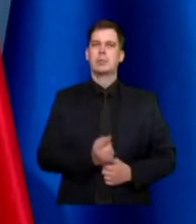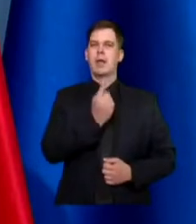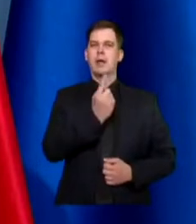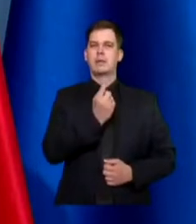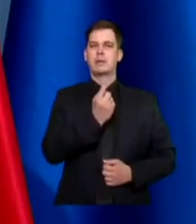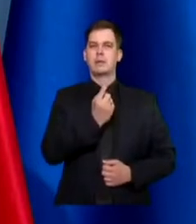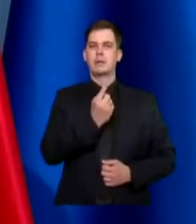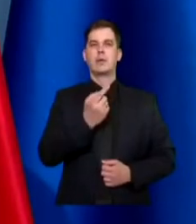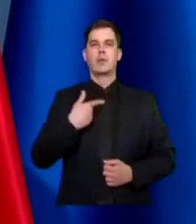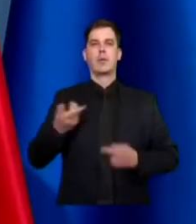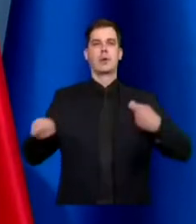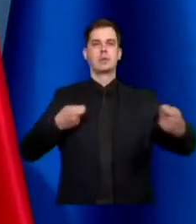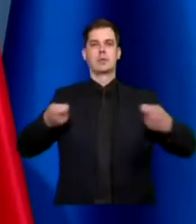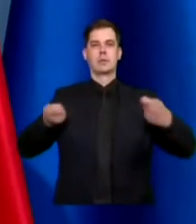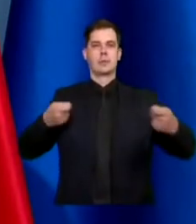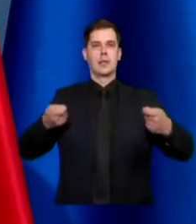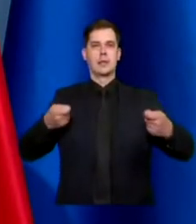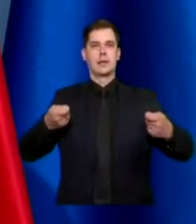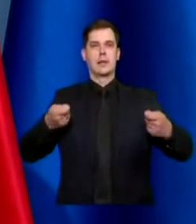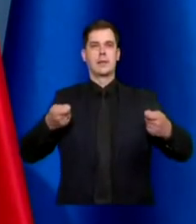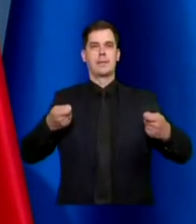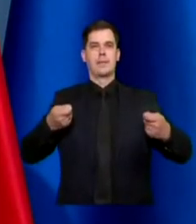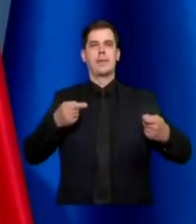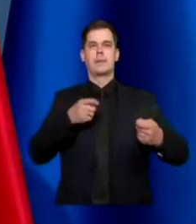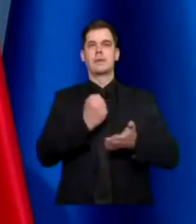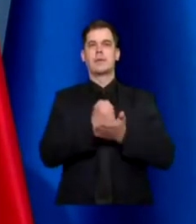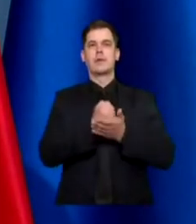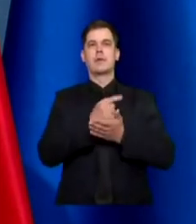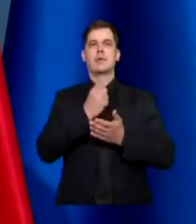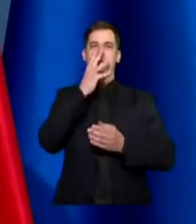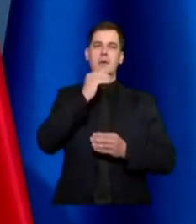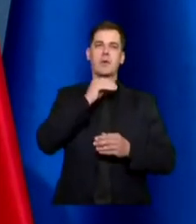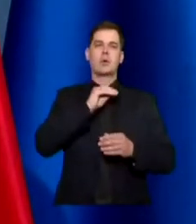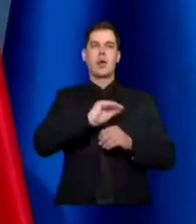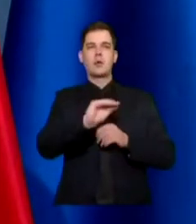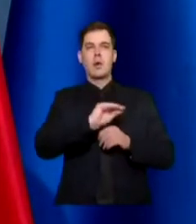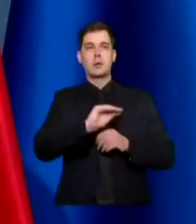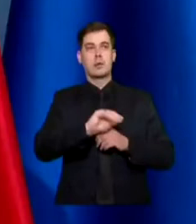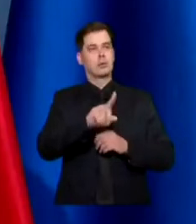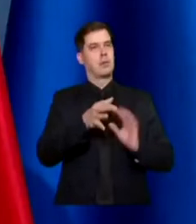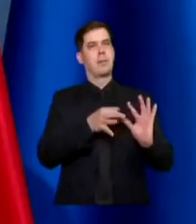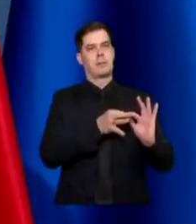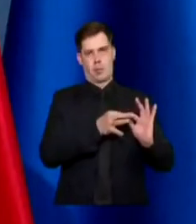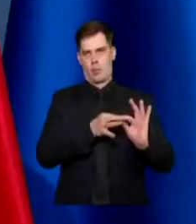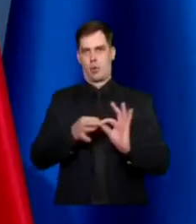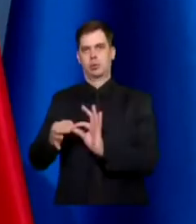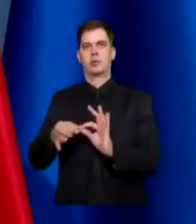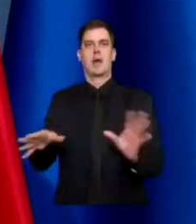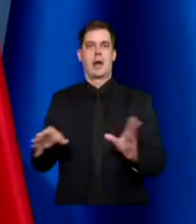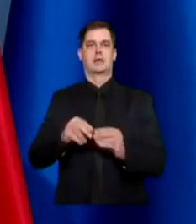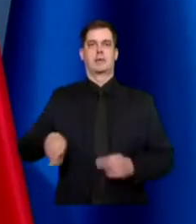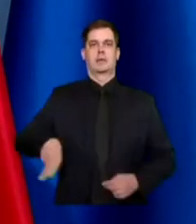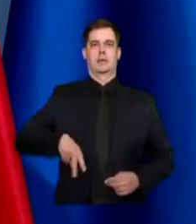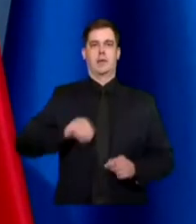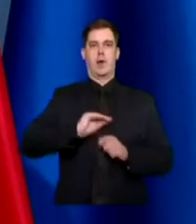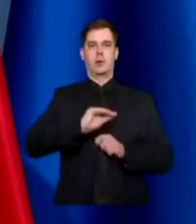pierwszych rozporządzeniach, jeśli chodzi o proces dydaktyczny, zachowujemy pełną spójność z Ministerstwem